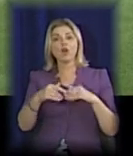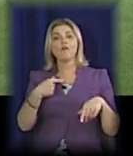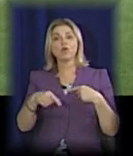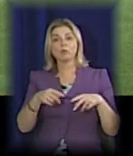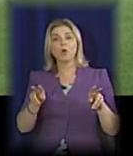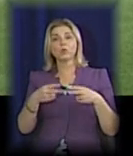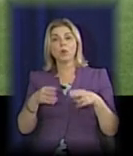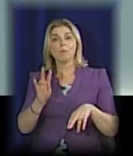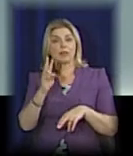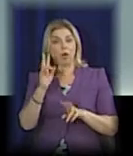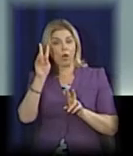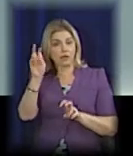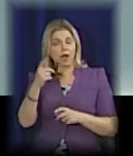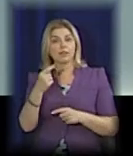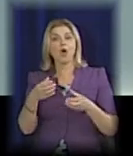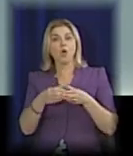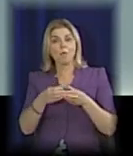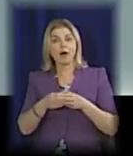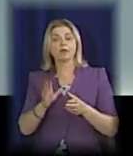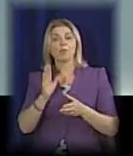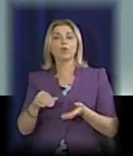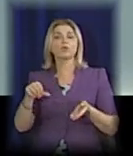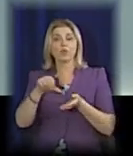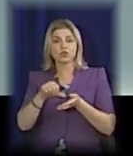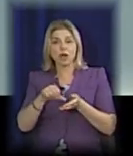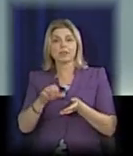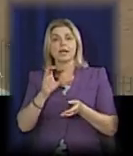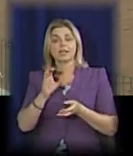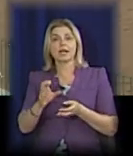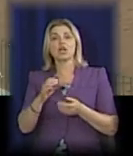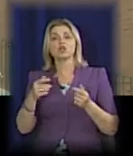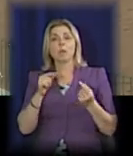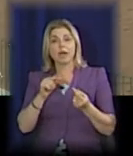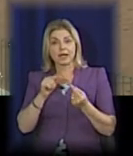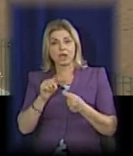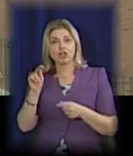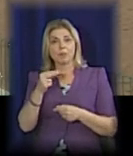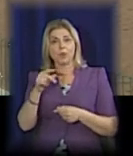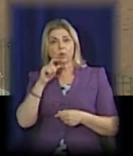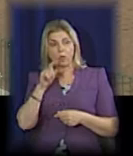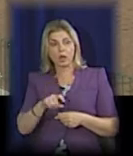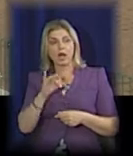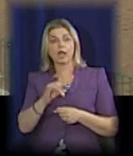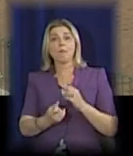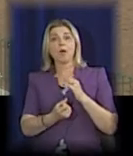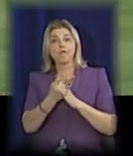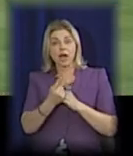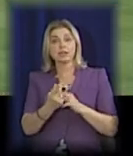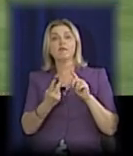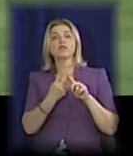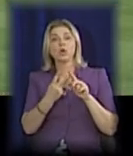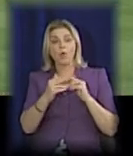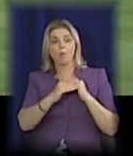футбольного клубу «Миколаїв», де команда приймає суперників по першій лізі чемпіонату України, потроху з'являються риси нового поля.